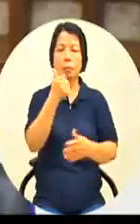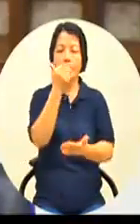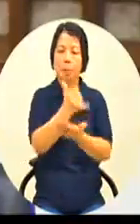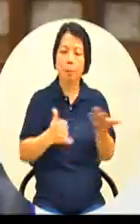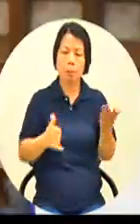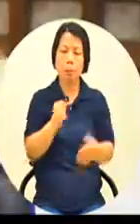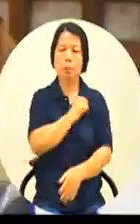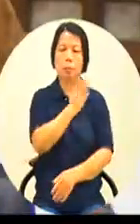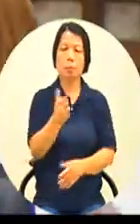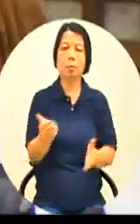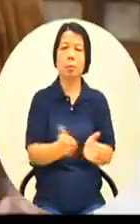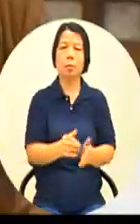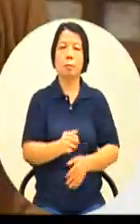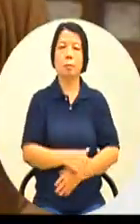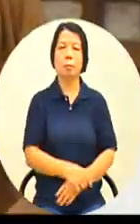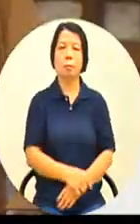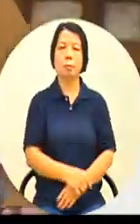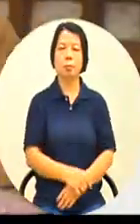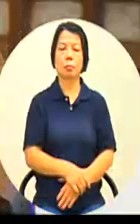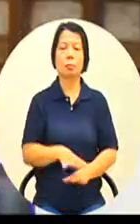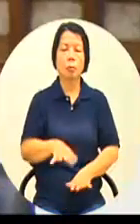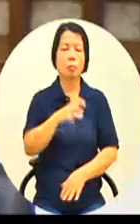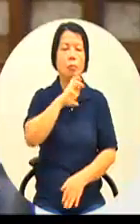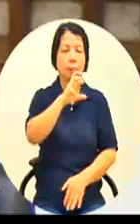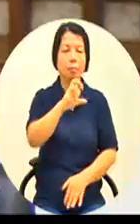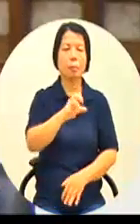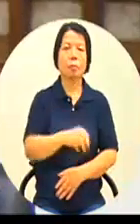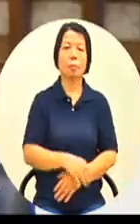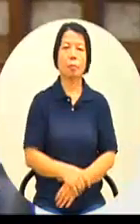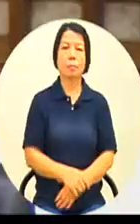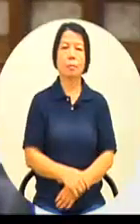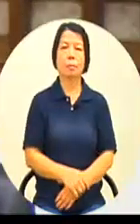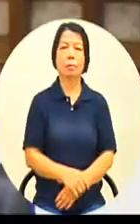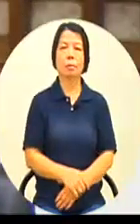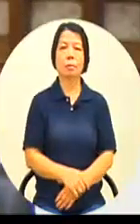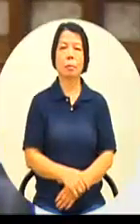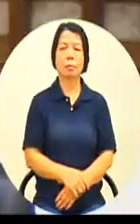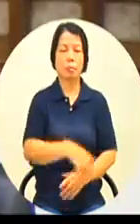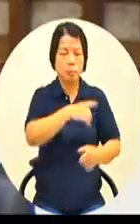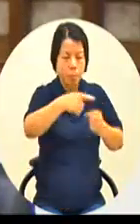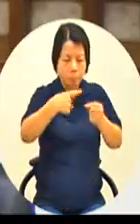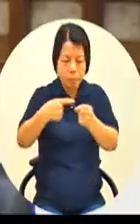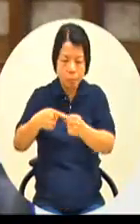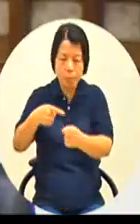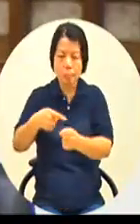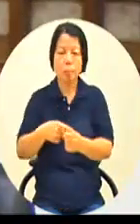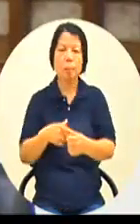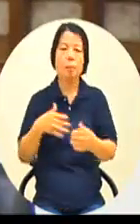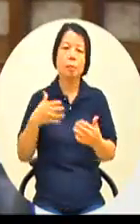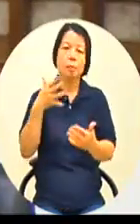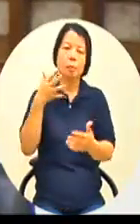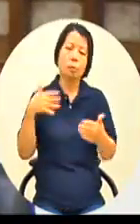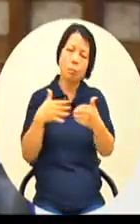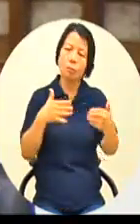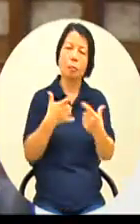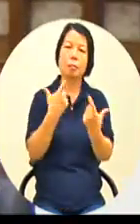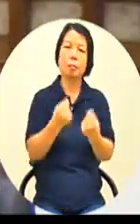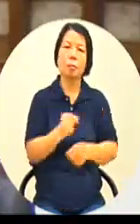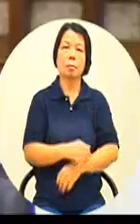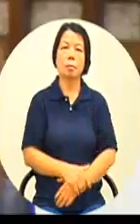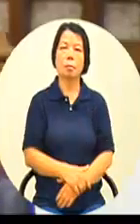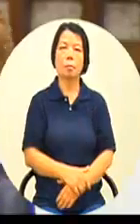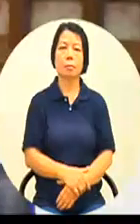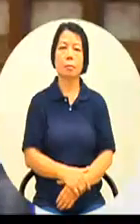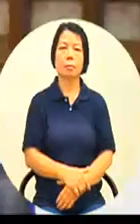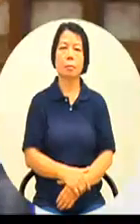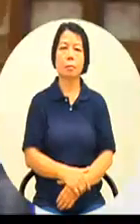要搁做一届啦，我都八十嘛要搁做王教师，逐年都在问的，来一工营业额实赚有偌